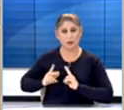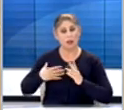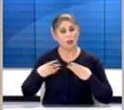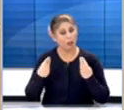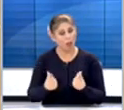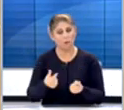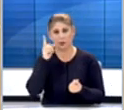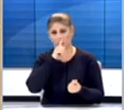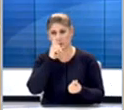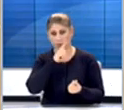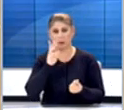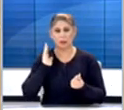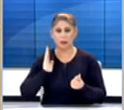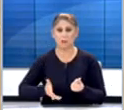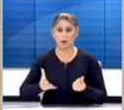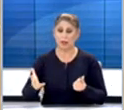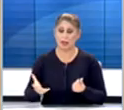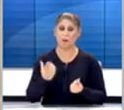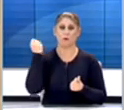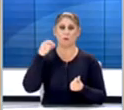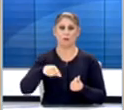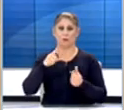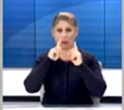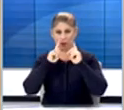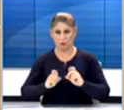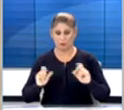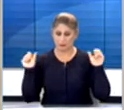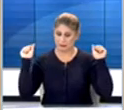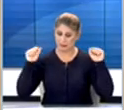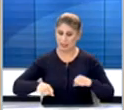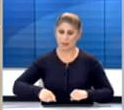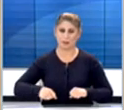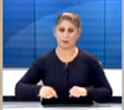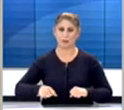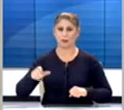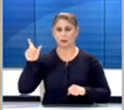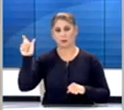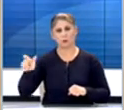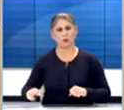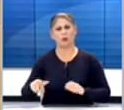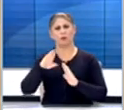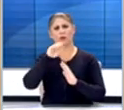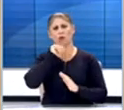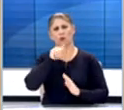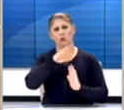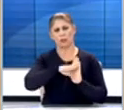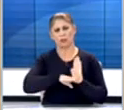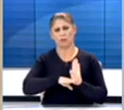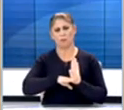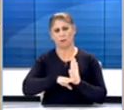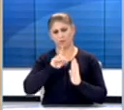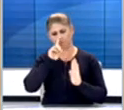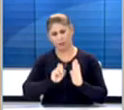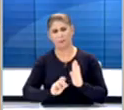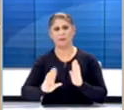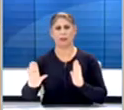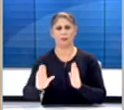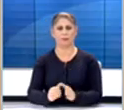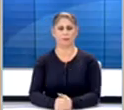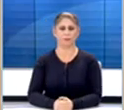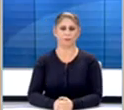διαψεύσετε και να μπορέσουμε να βρούμε αυτήν την απαραίτητη συνένεση που το ίδιο το Σύνταγμα επιβάλλει.